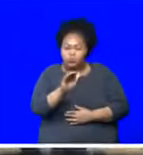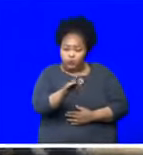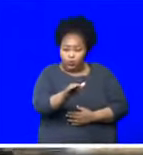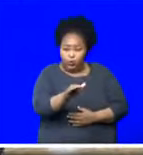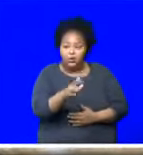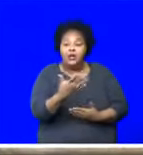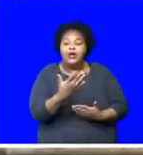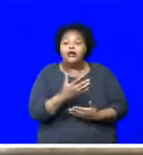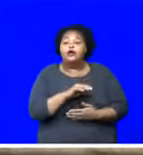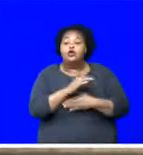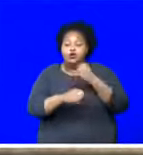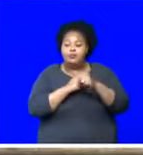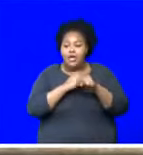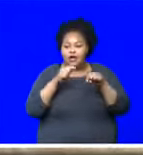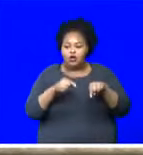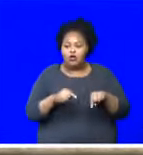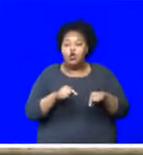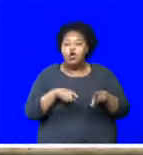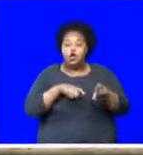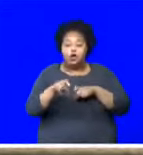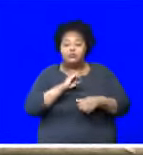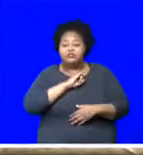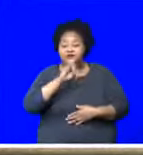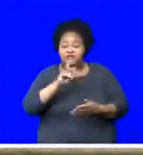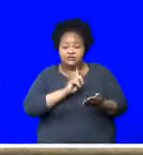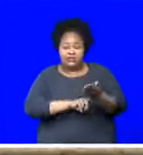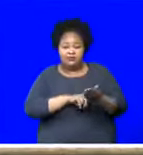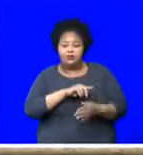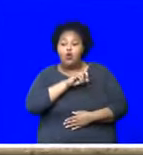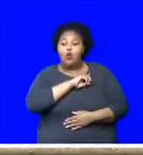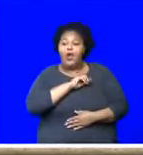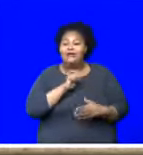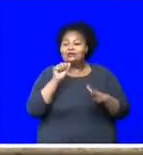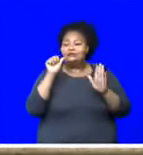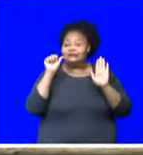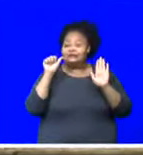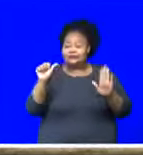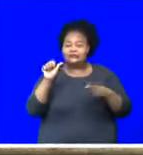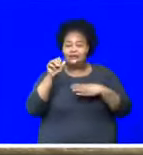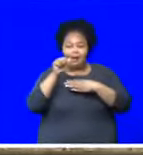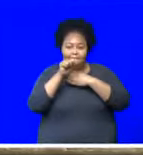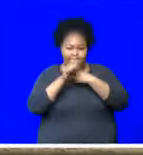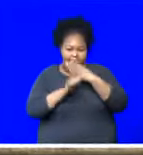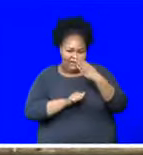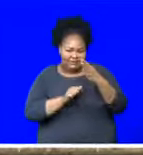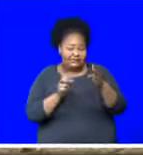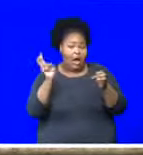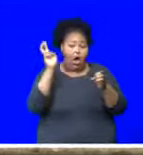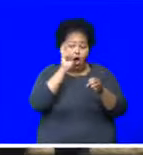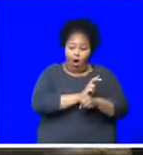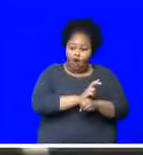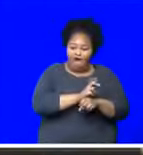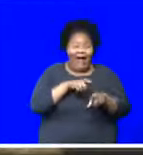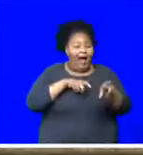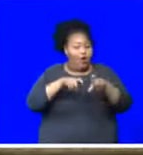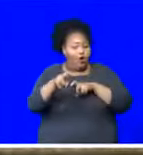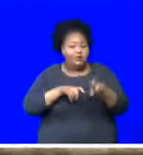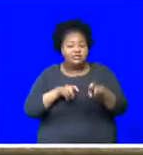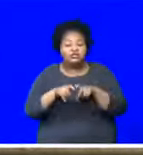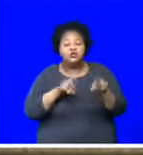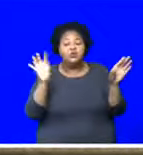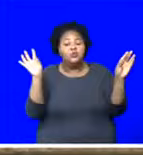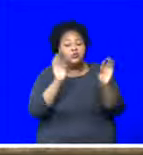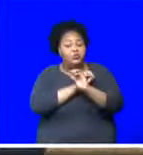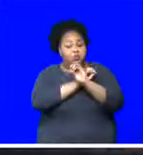umcuthelano wayo wekucala kulomnyaka losetulu kulandzela ukuthi kuphele tinyanga letingetulu kwaletisithupha kude umcuthelano